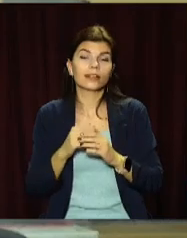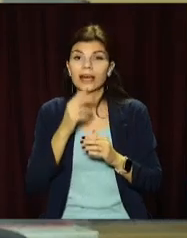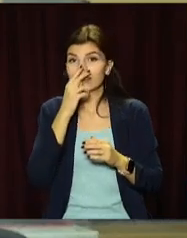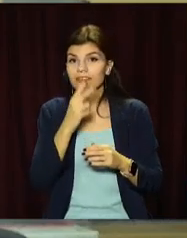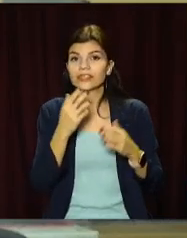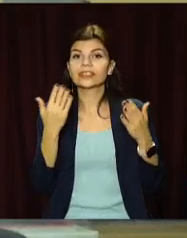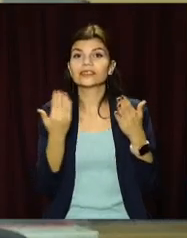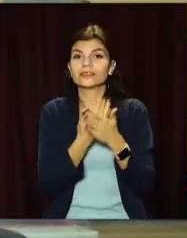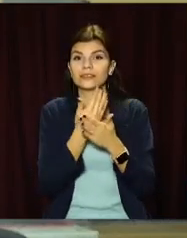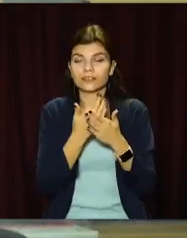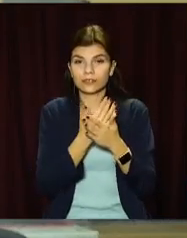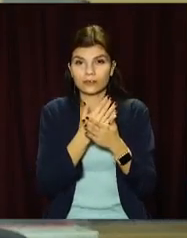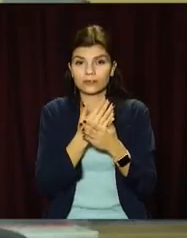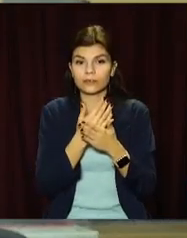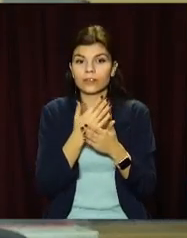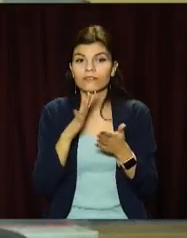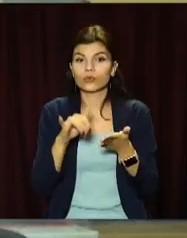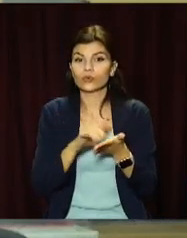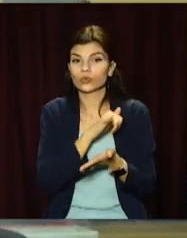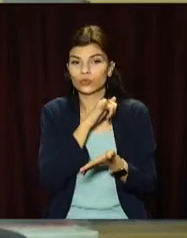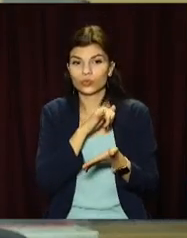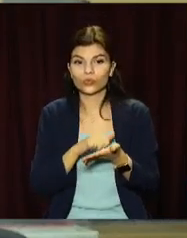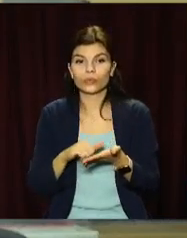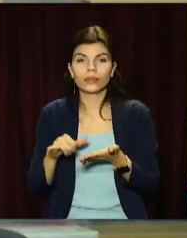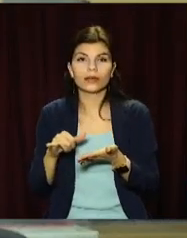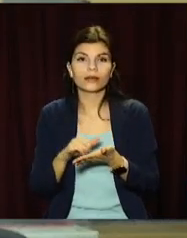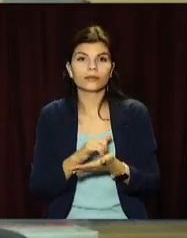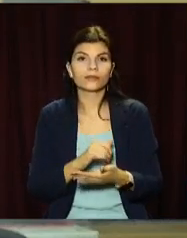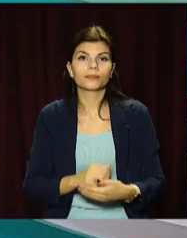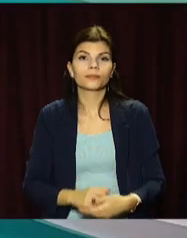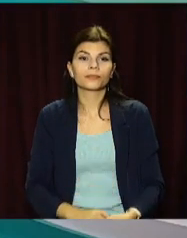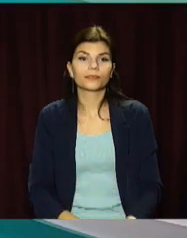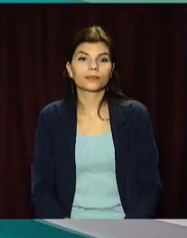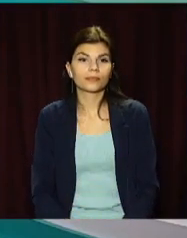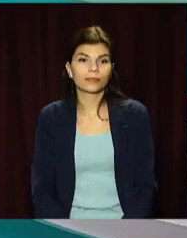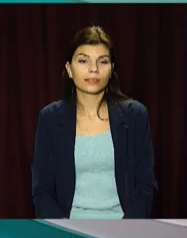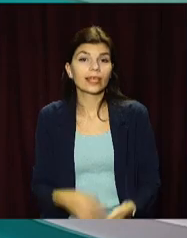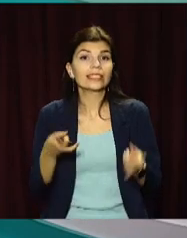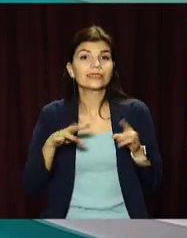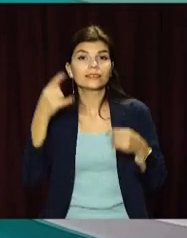дивіться сюжети в соціальних мережах та на нашому YouTube-каналі.